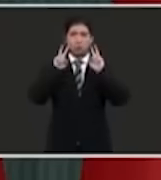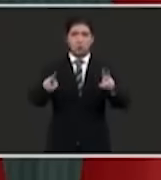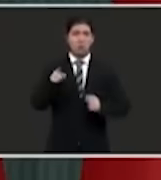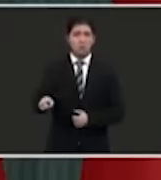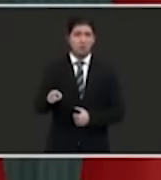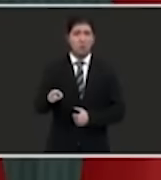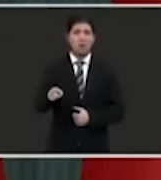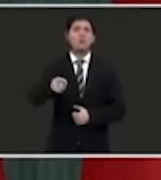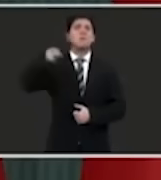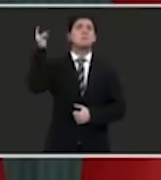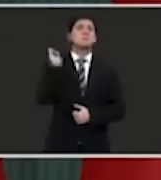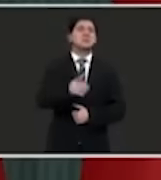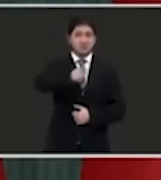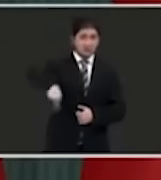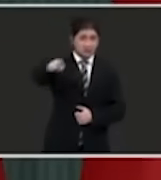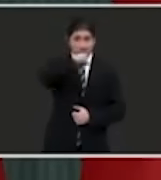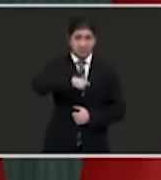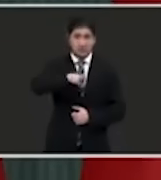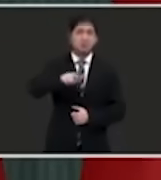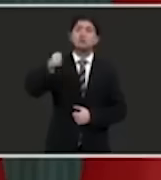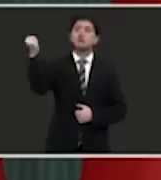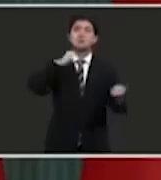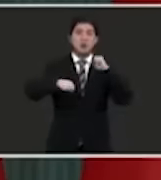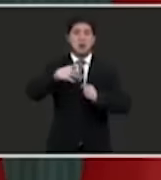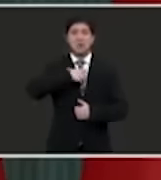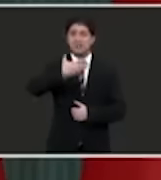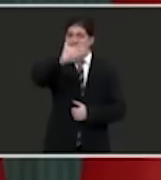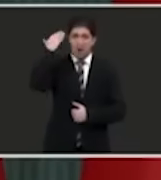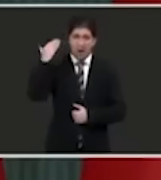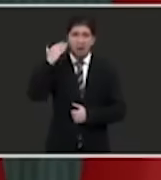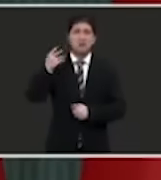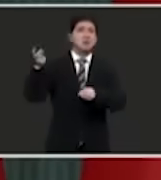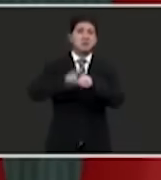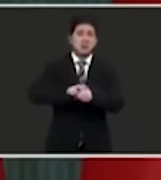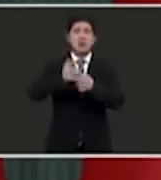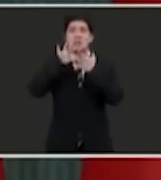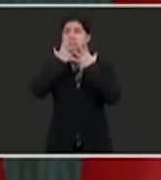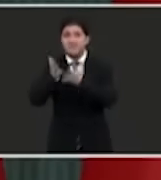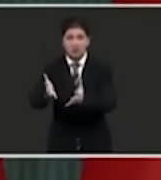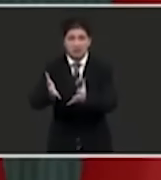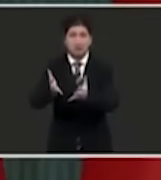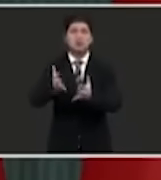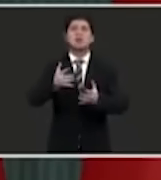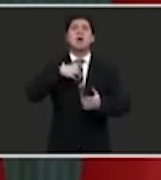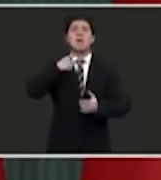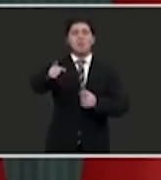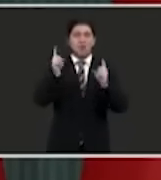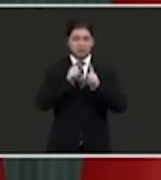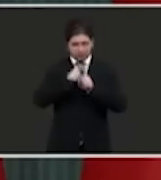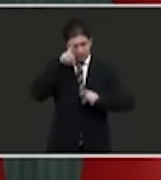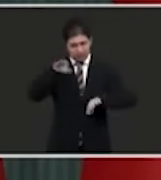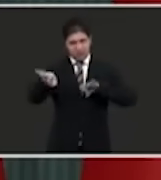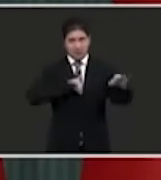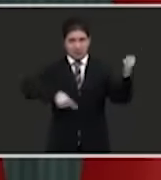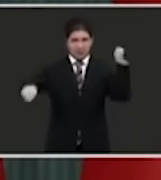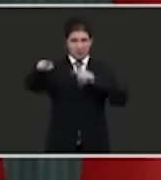Kifayetsiz muhterisleri kendi cehalet, kin, nefret ve kısır hesap bataklıklarıyla